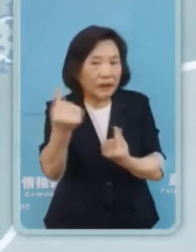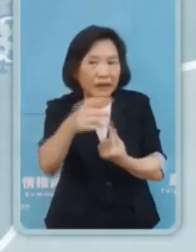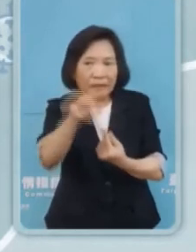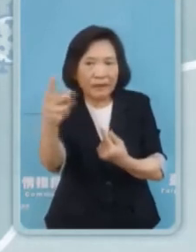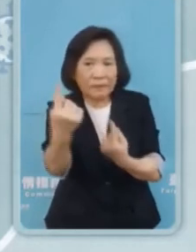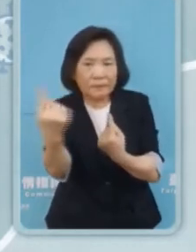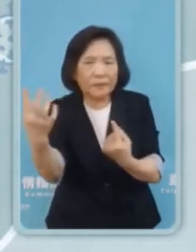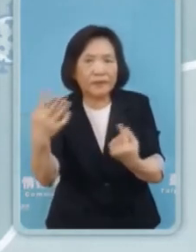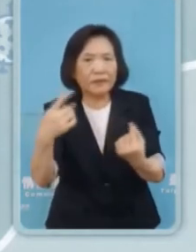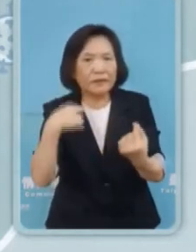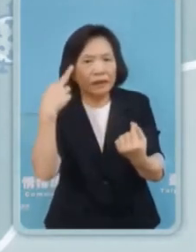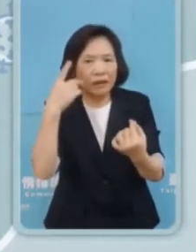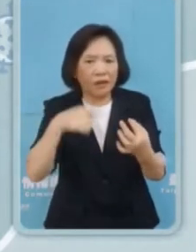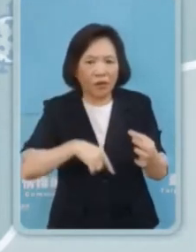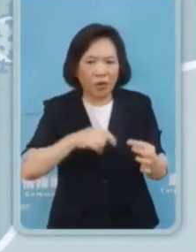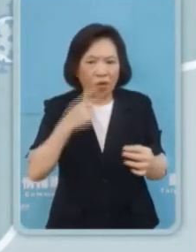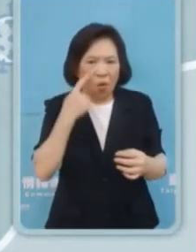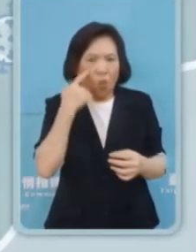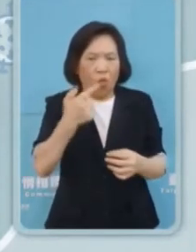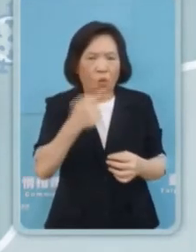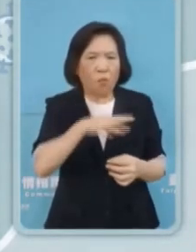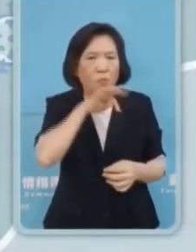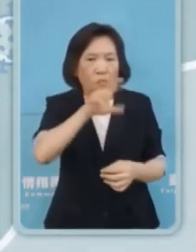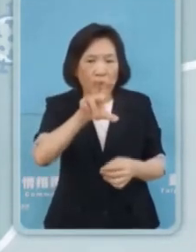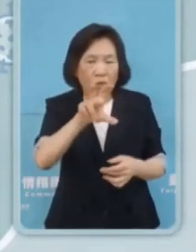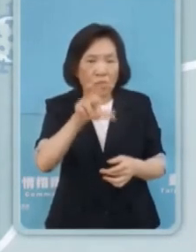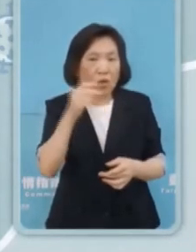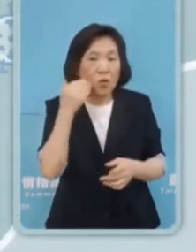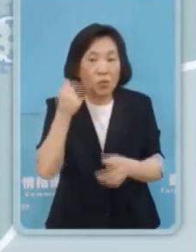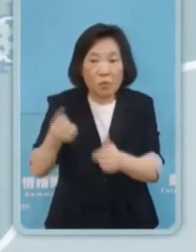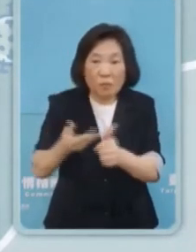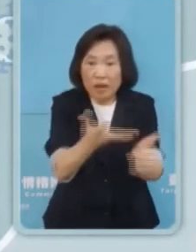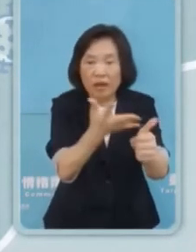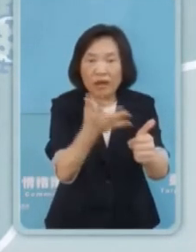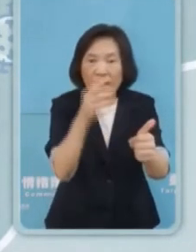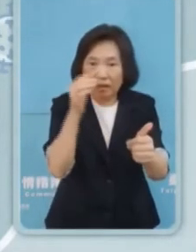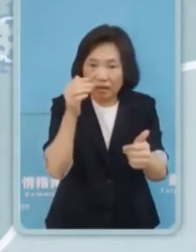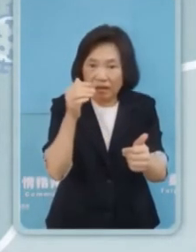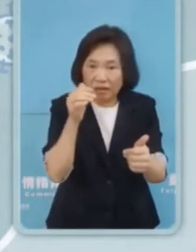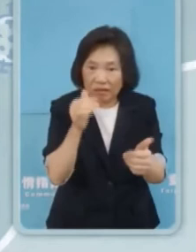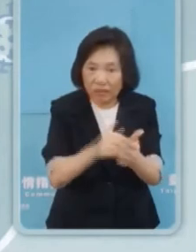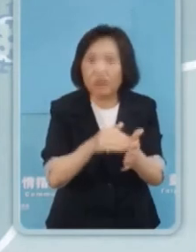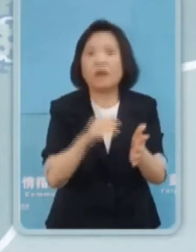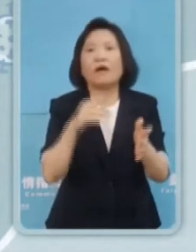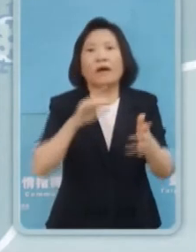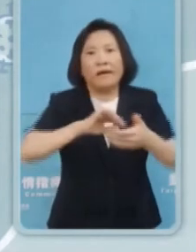显了。我们几乎说70岁以上占，一旦感染哦，死亡率22.3%。